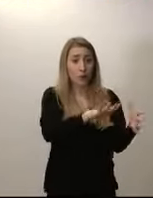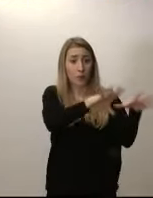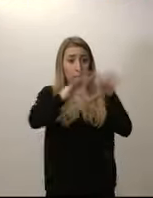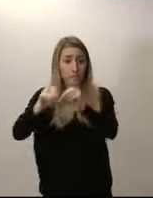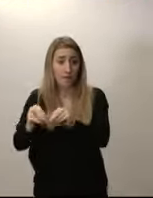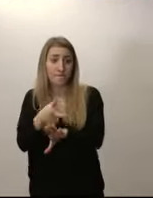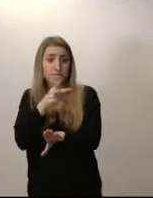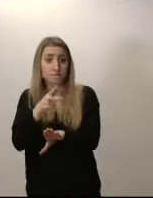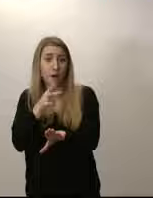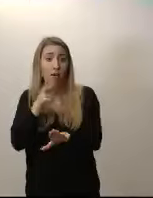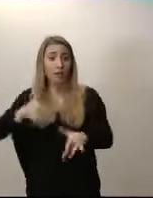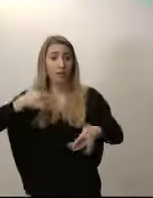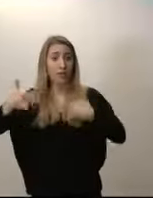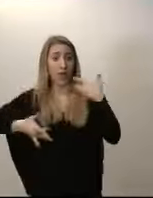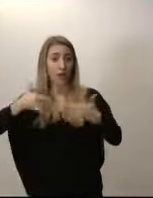Evgott.